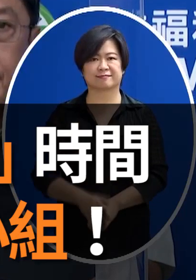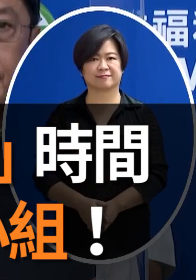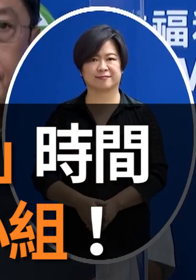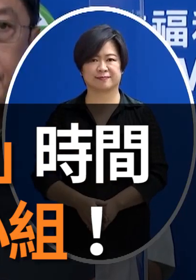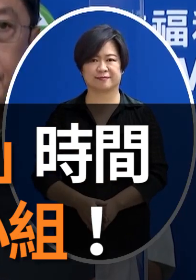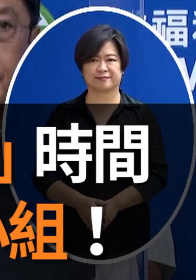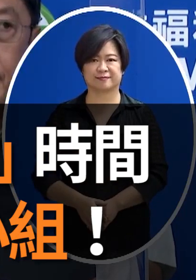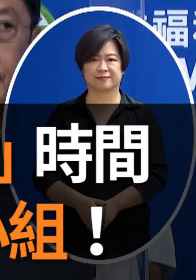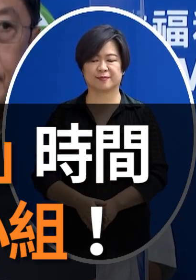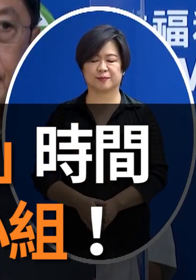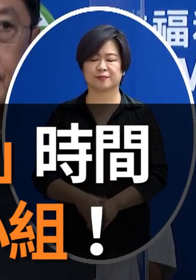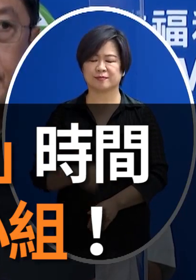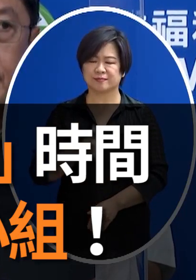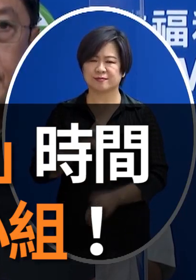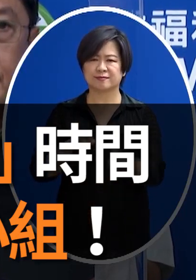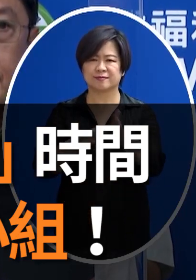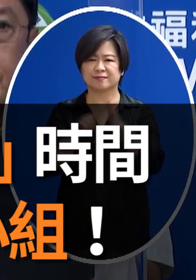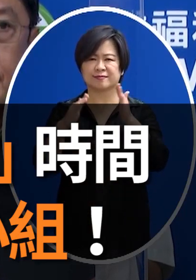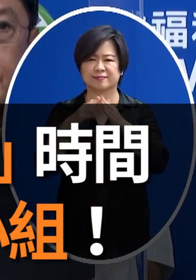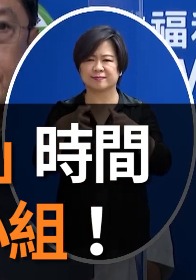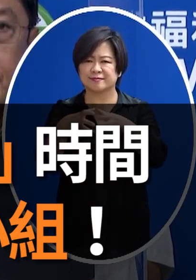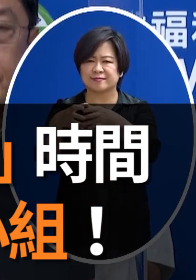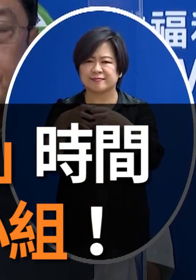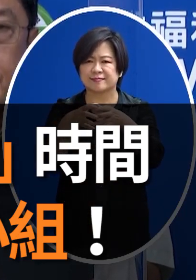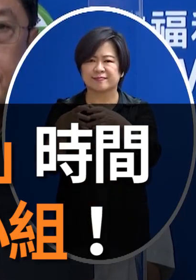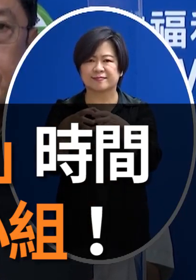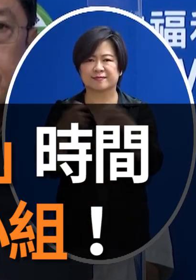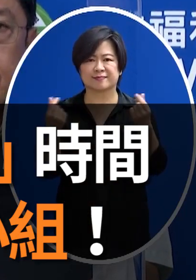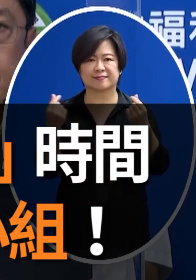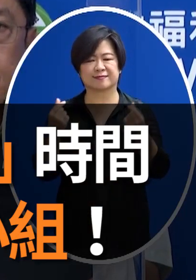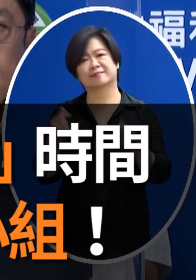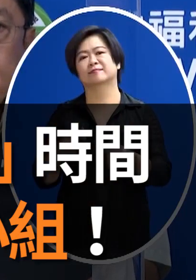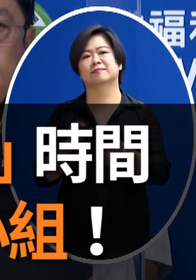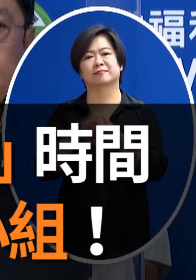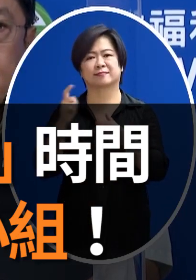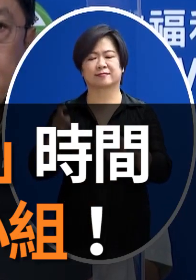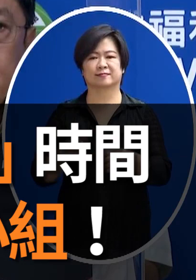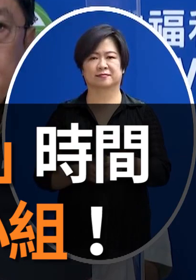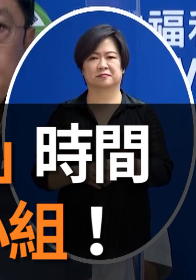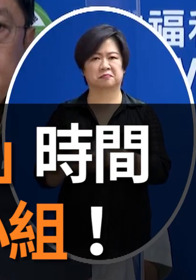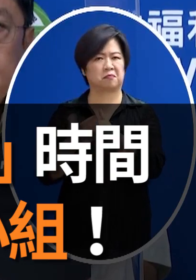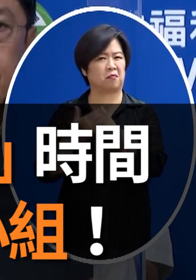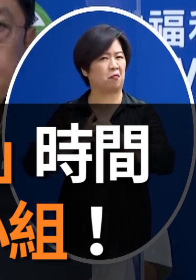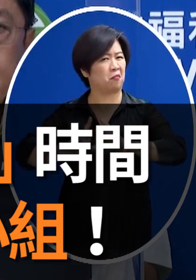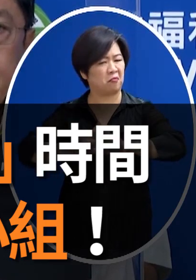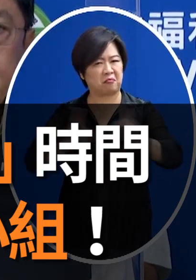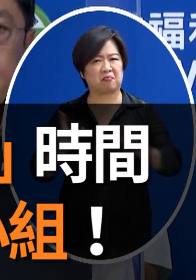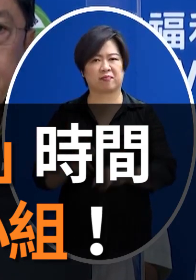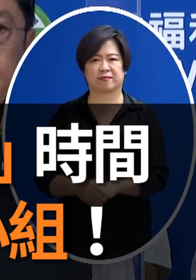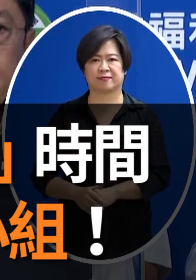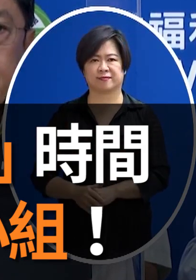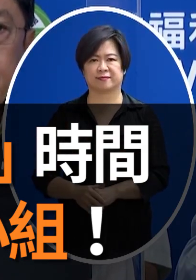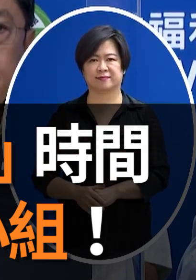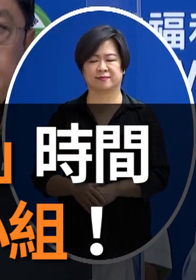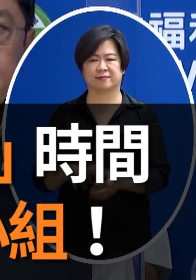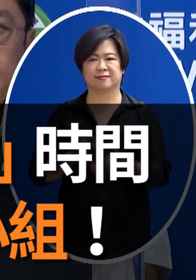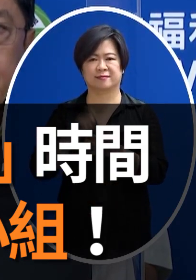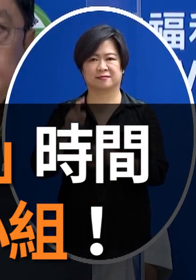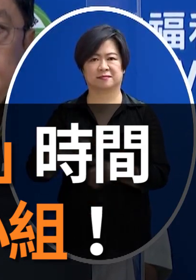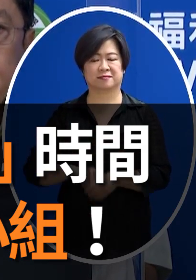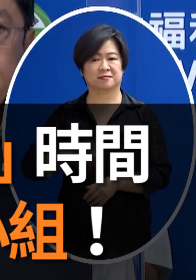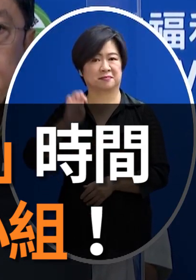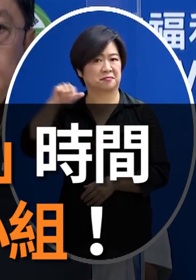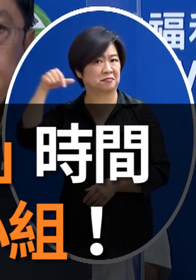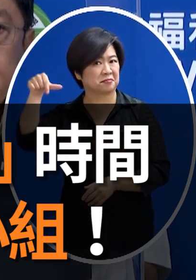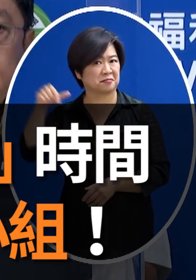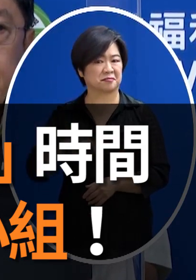其实我们真的是哈，专家小组就好像我们一个大脑哈，我们有一个很棒的大脑哈 ，EQ 跟 IQ 都非常